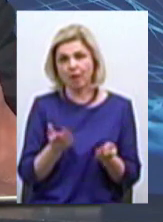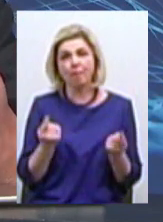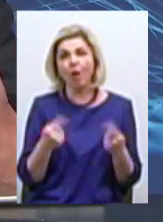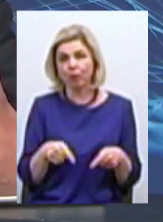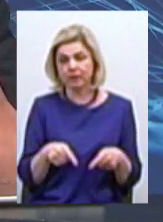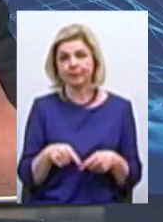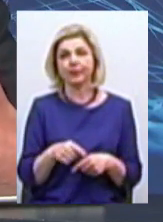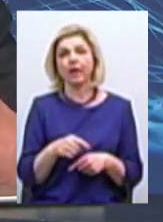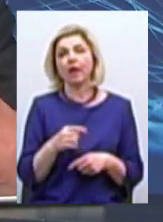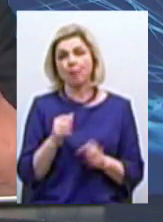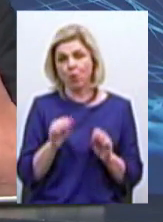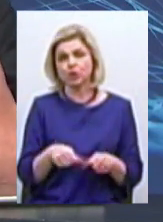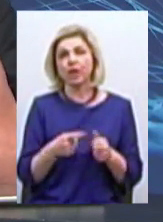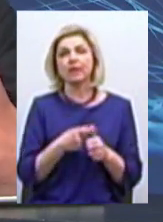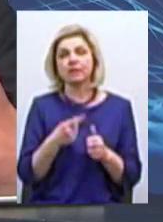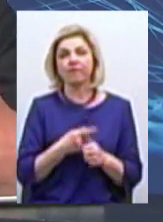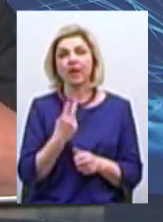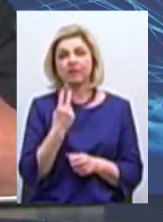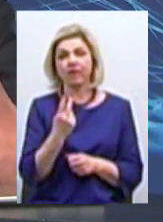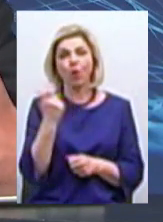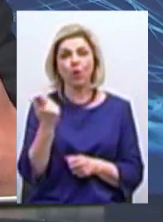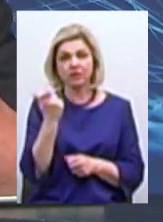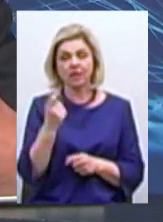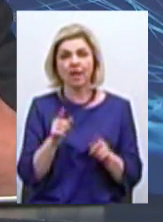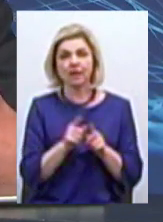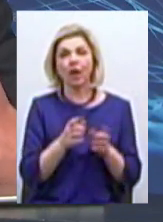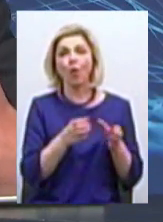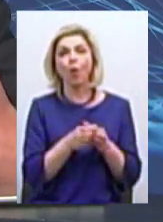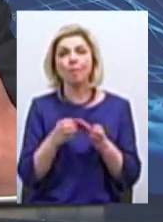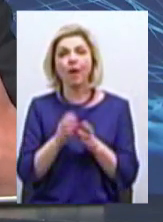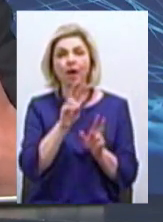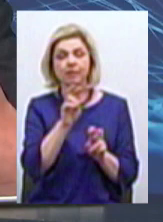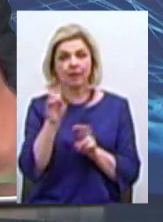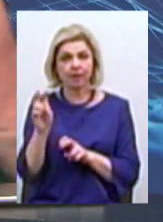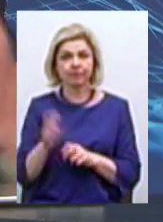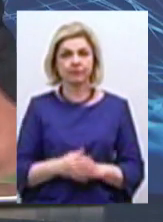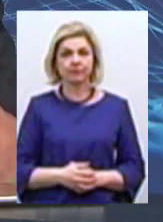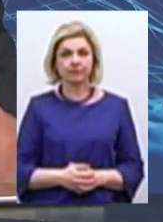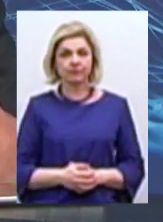можемо назвати, наприклад, дві господарських таких компанії. Це